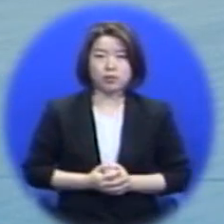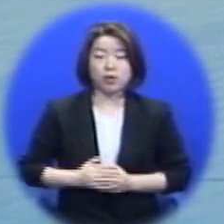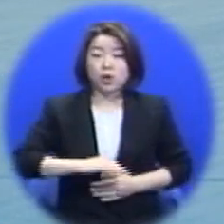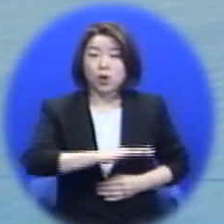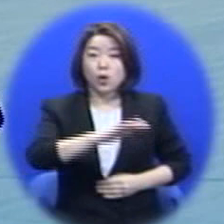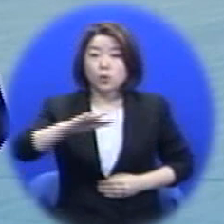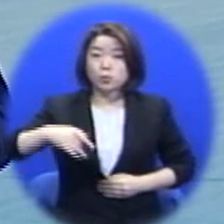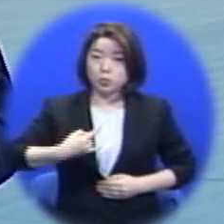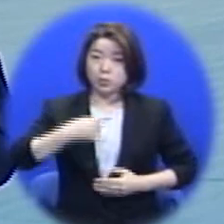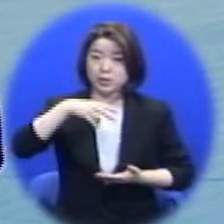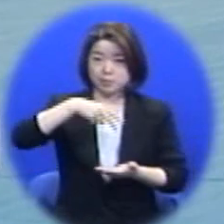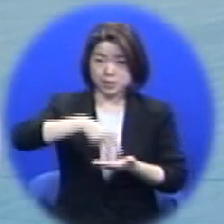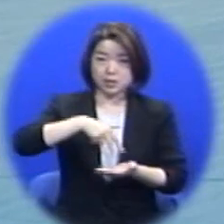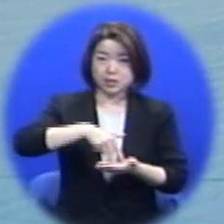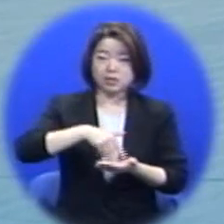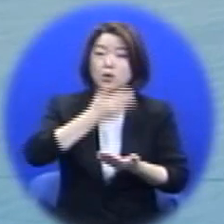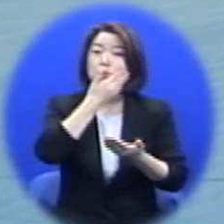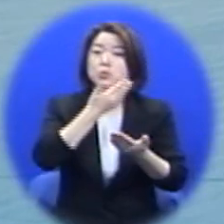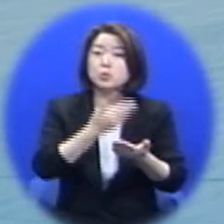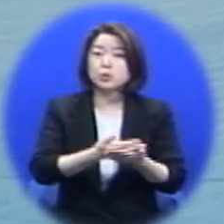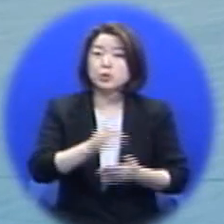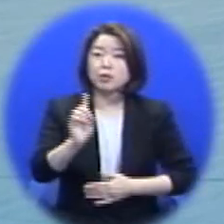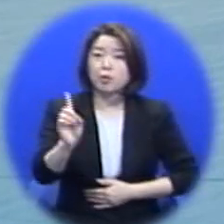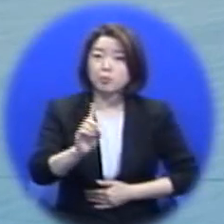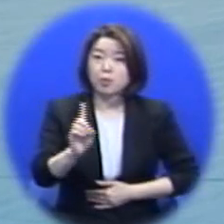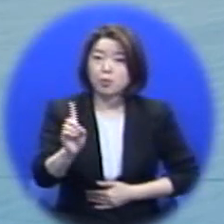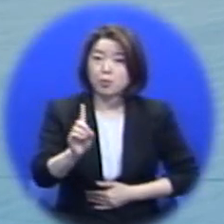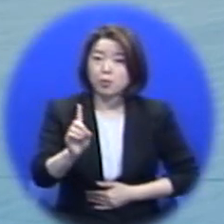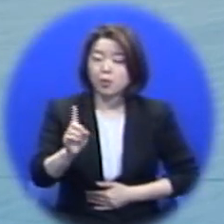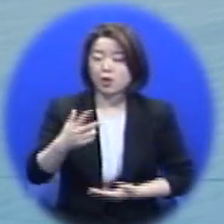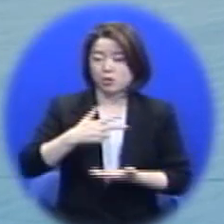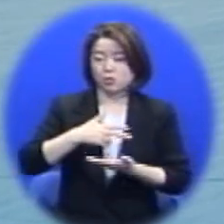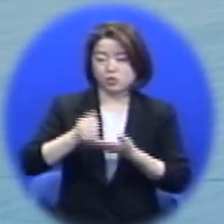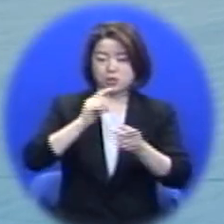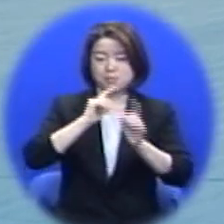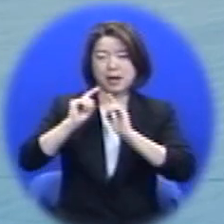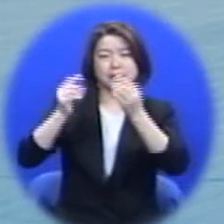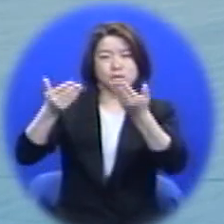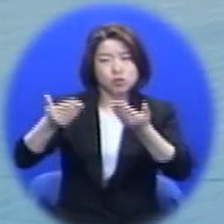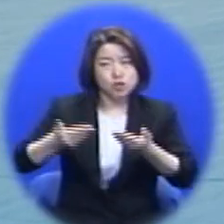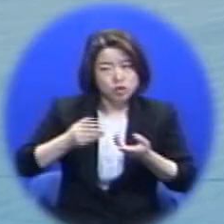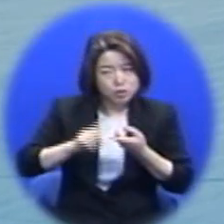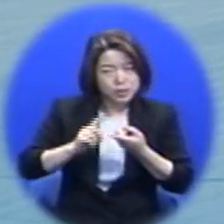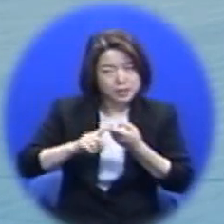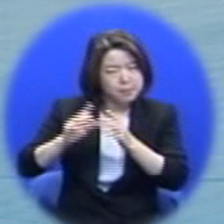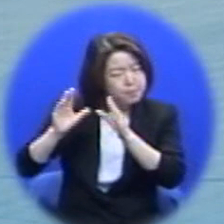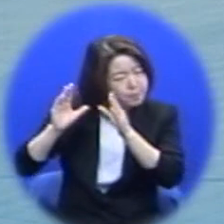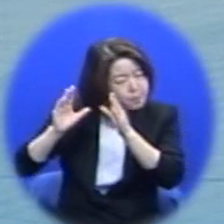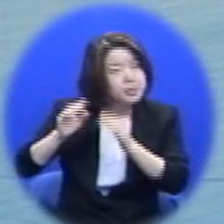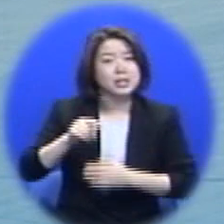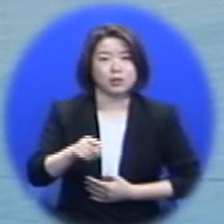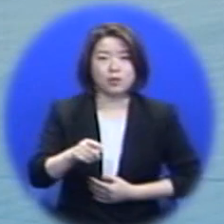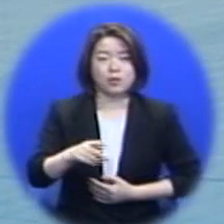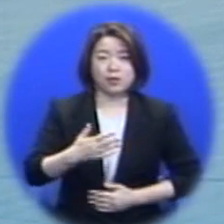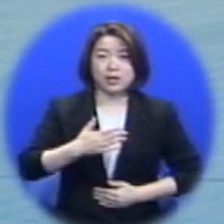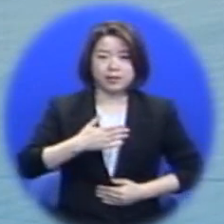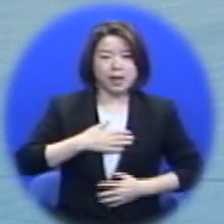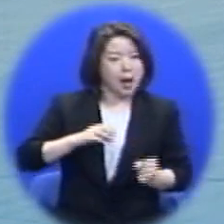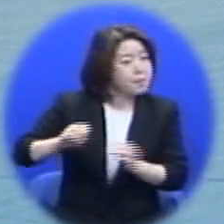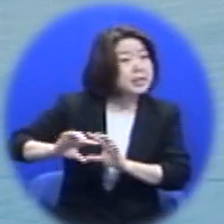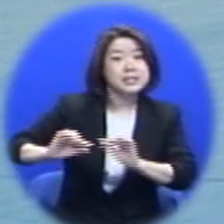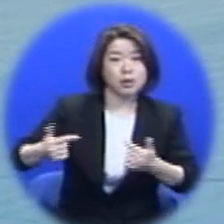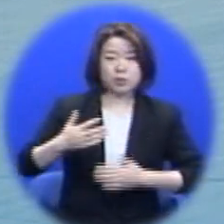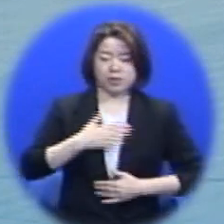우리에게 있어서 소중한 것이 무엇이죠? 주님이 말씀해 주시는 것을 듣는 것입니다. 나를 버리지 않으셨고